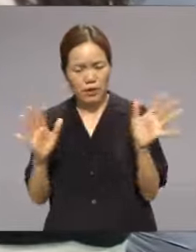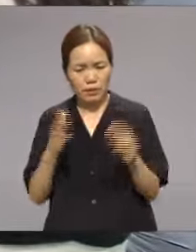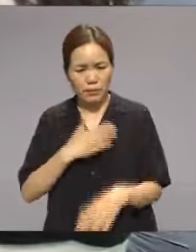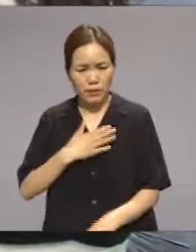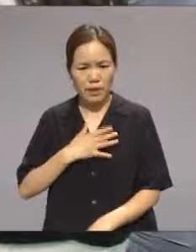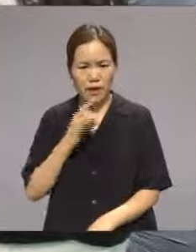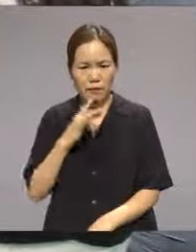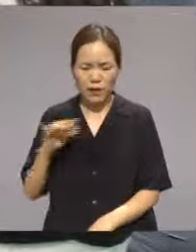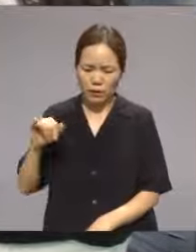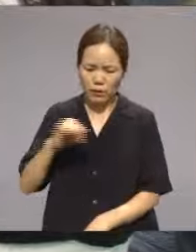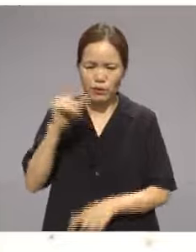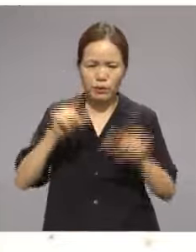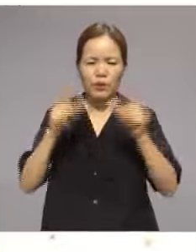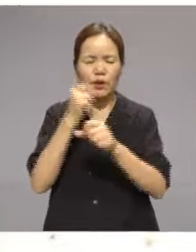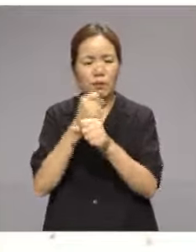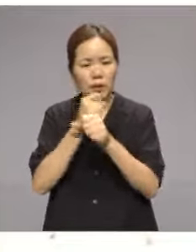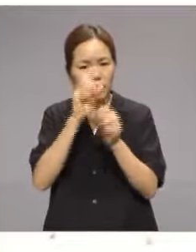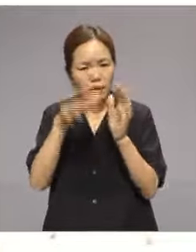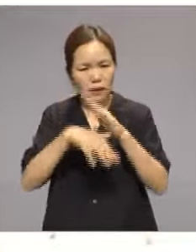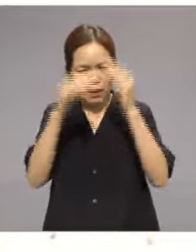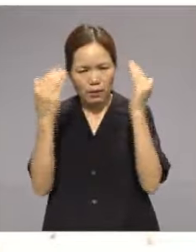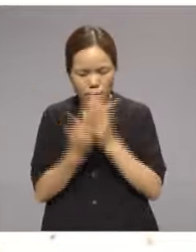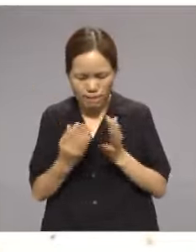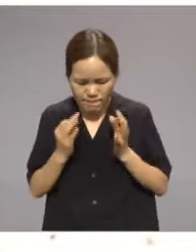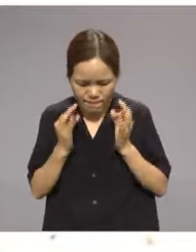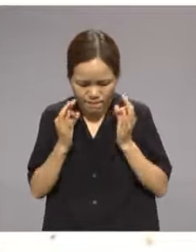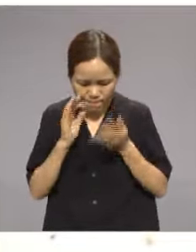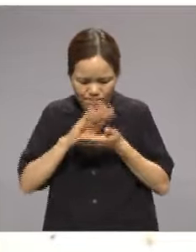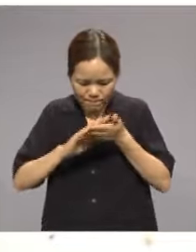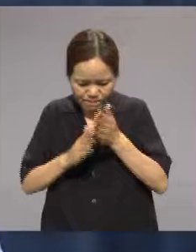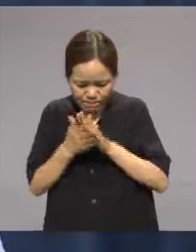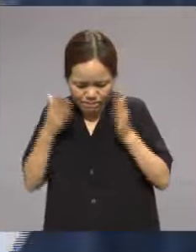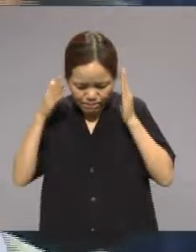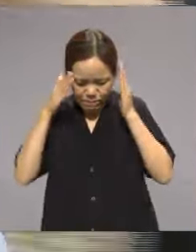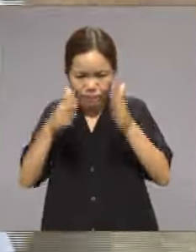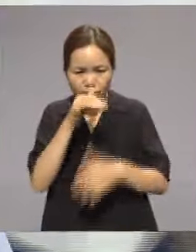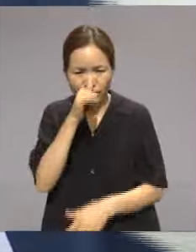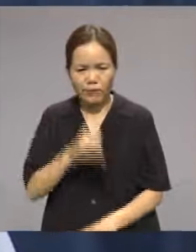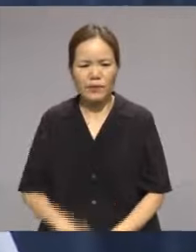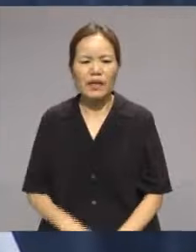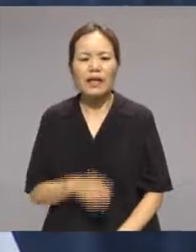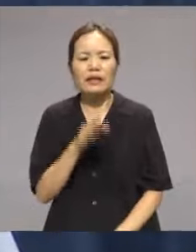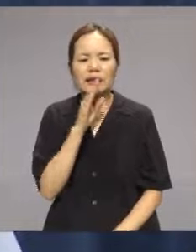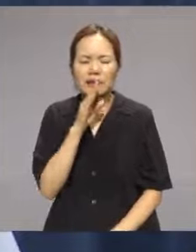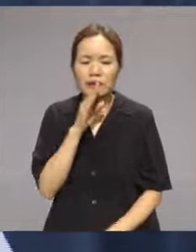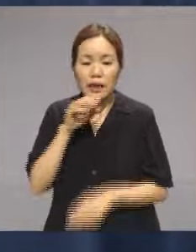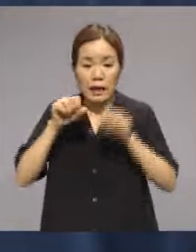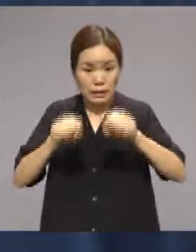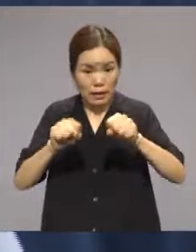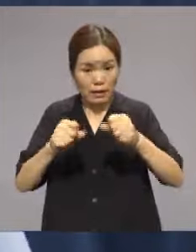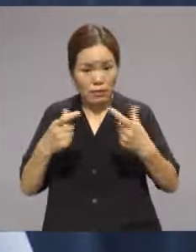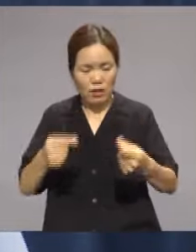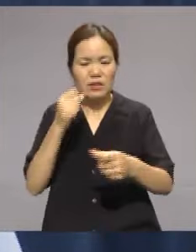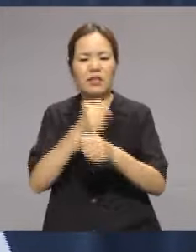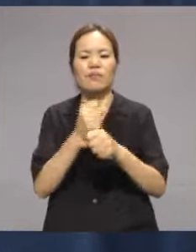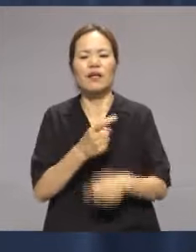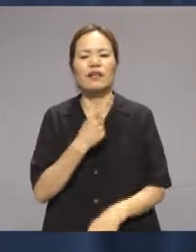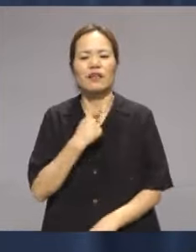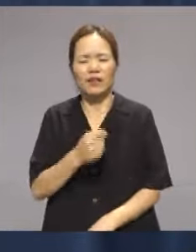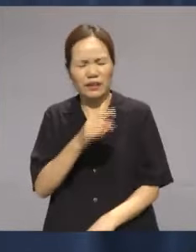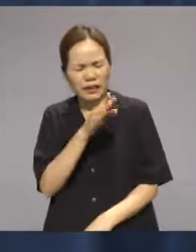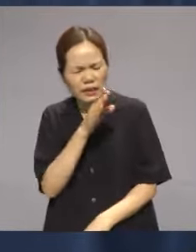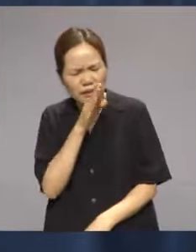나만의 곤충 모형 만들기에는 모든 정성을 쏟습니다. 진짜 살아있는 것처럼